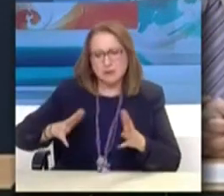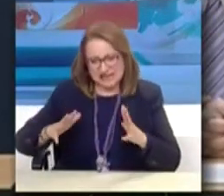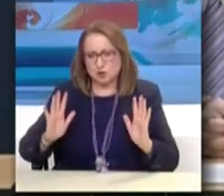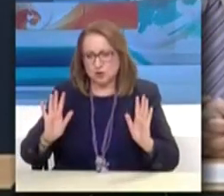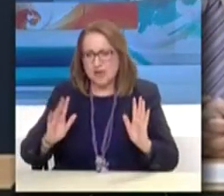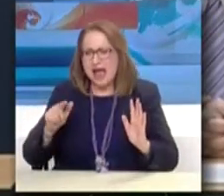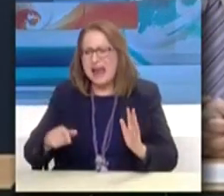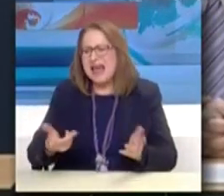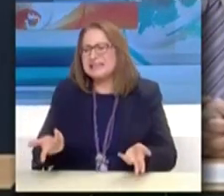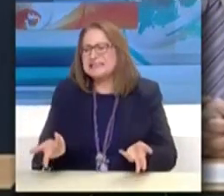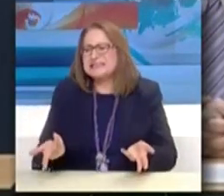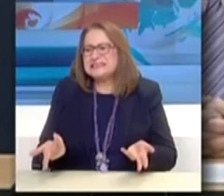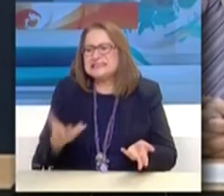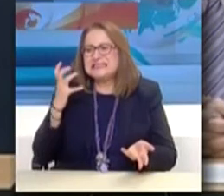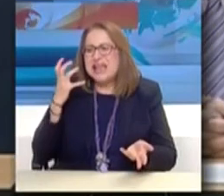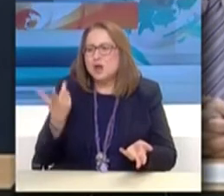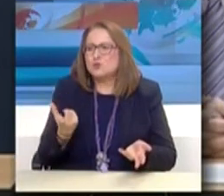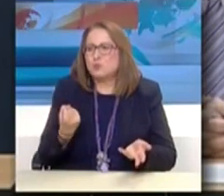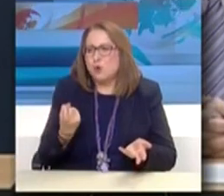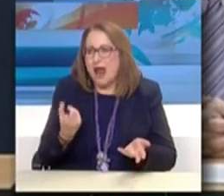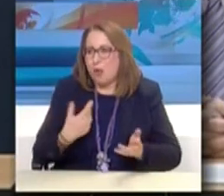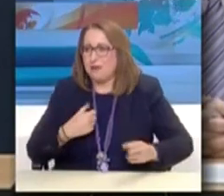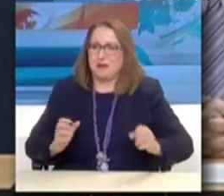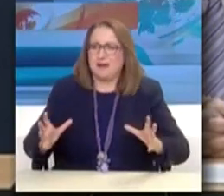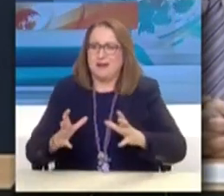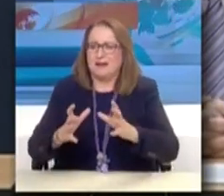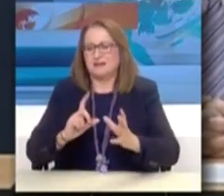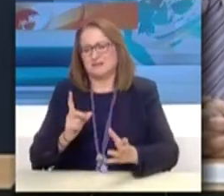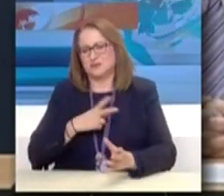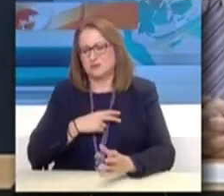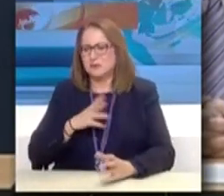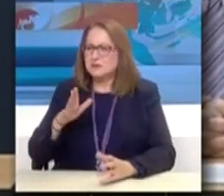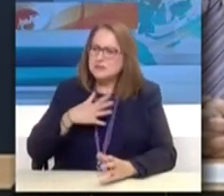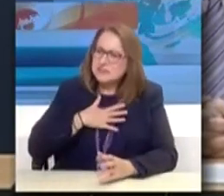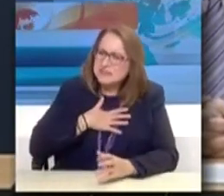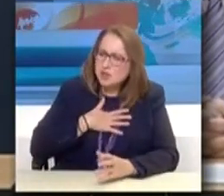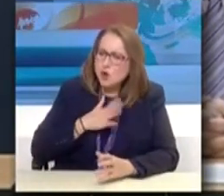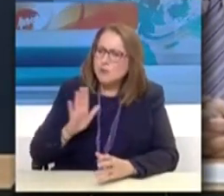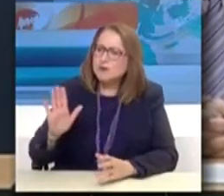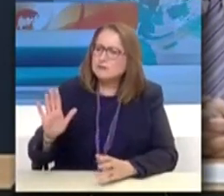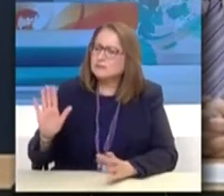προκαλούμε τον έλεγχο. Άλλο λέω. Πηγαίνω στη δουλειά μου και με σταματάει η αστυνομία και τους λέω πάω στο Υπουργείο Υγείας για ζωντανή σύνδεση.